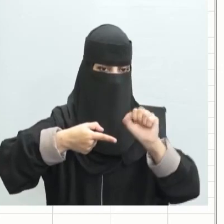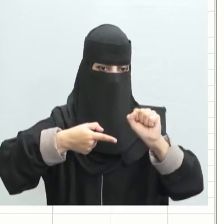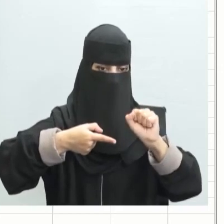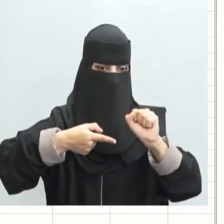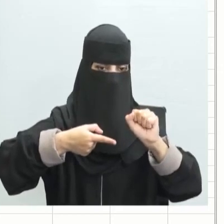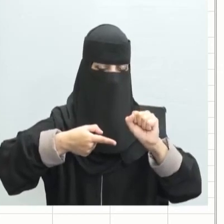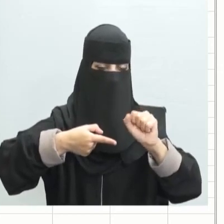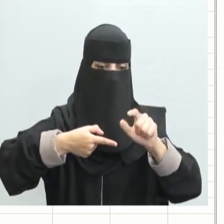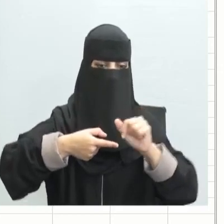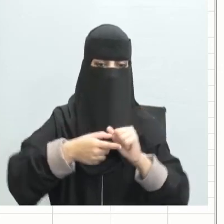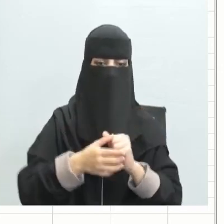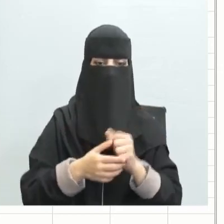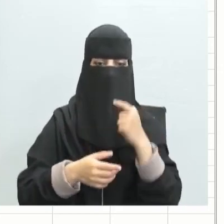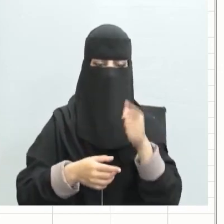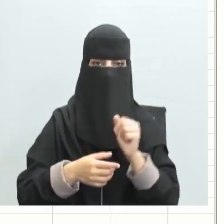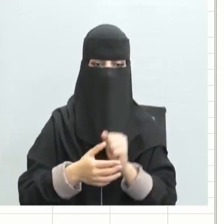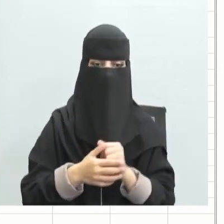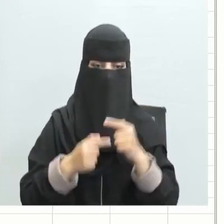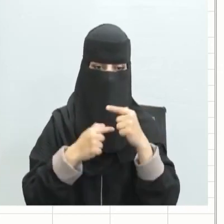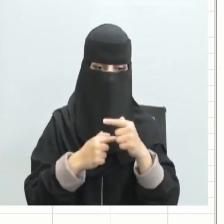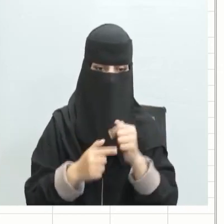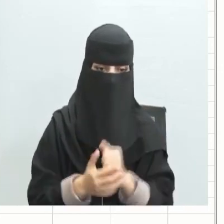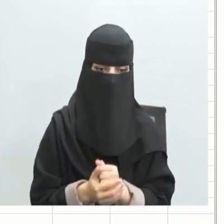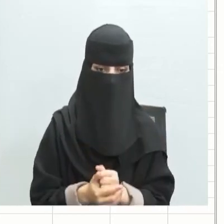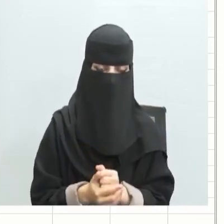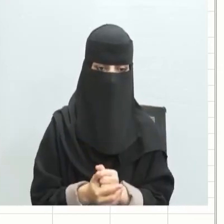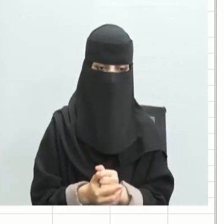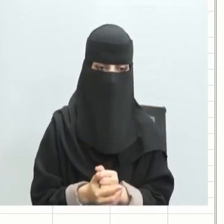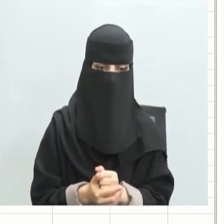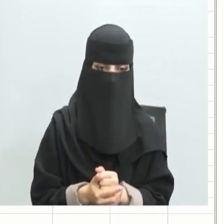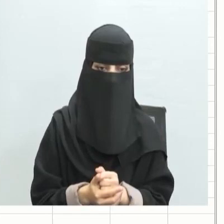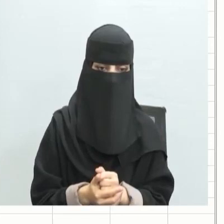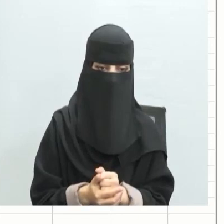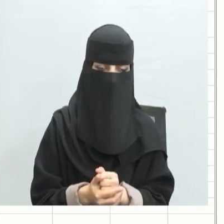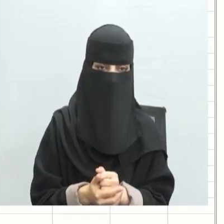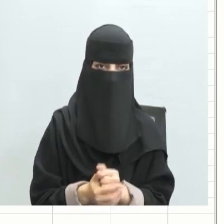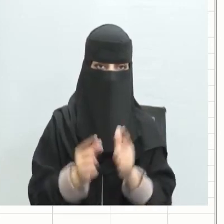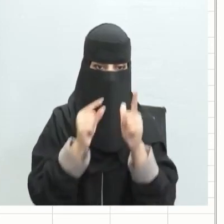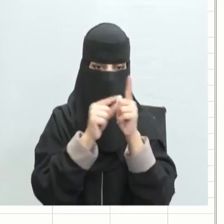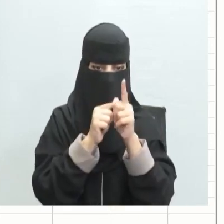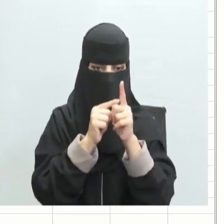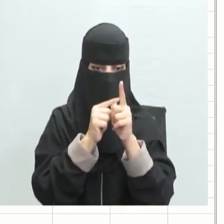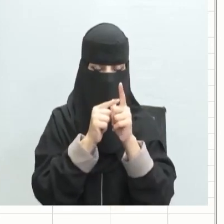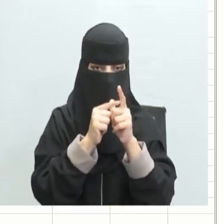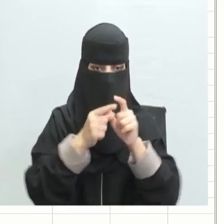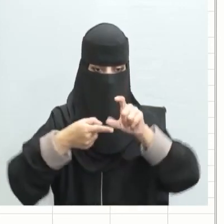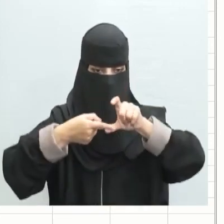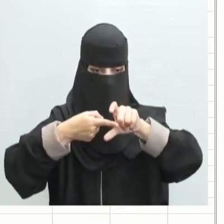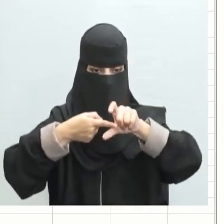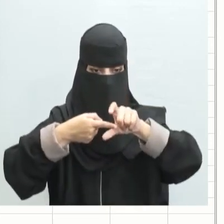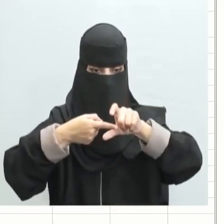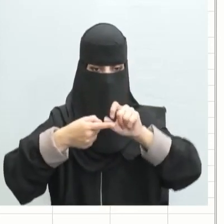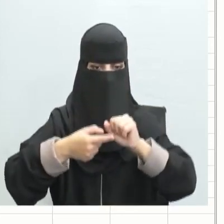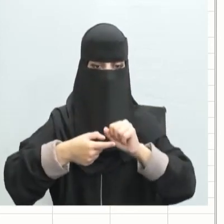قسمت انت البي على الاي فاقول يساوي ابغى انا الضلع اللي ب تقسيم نضغط داله